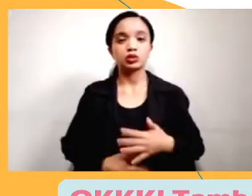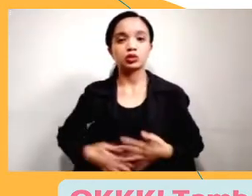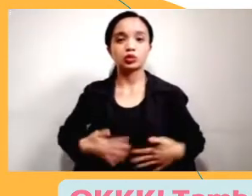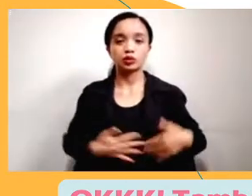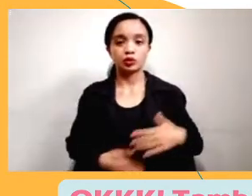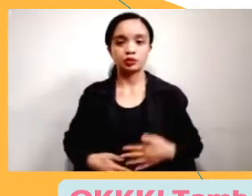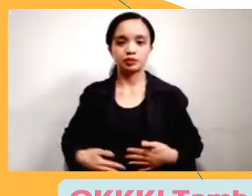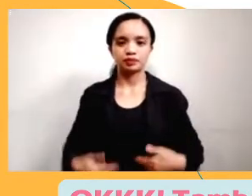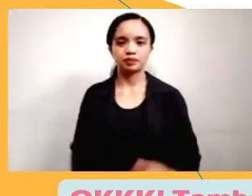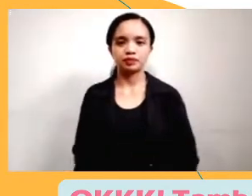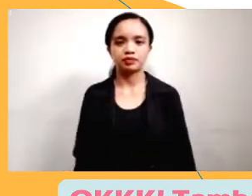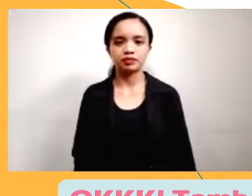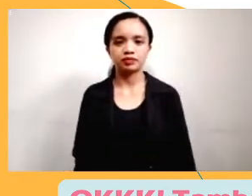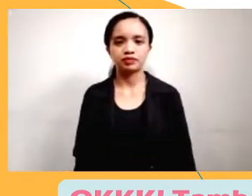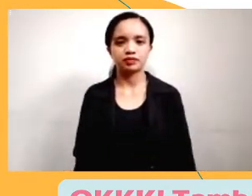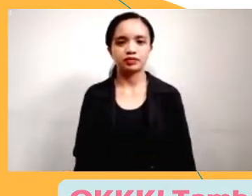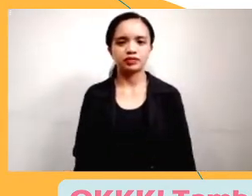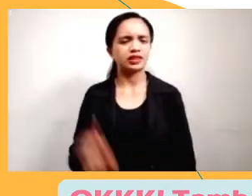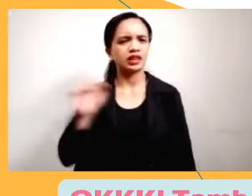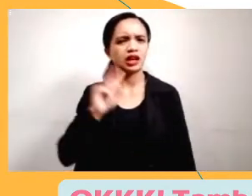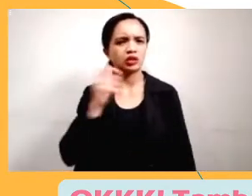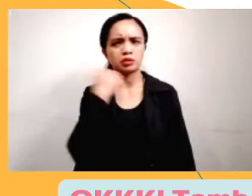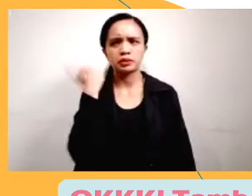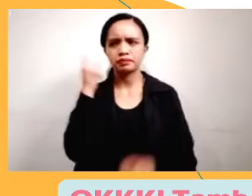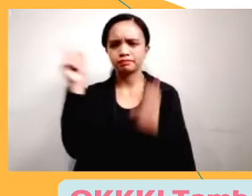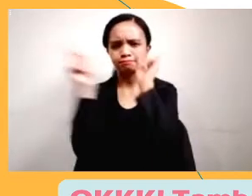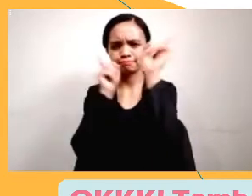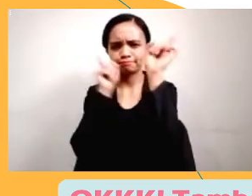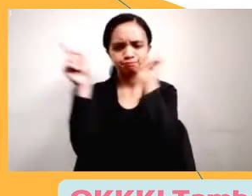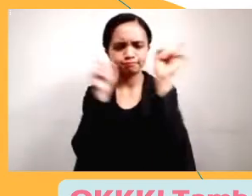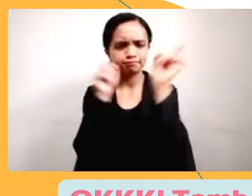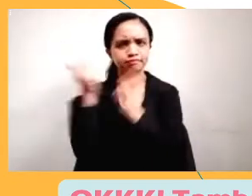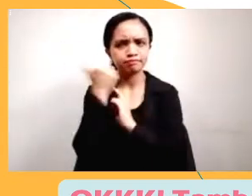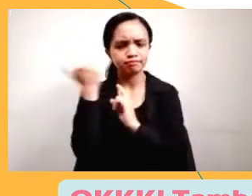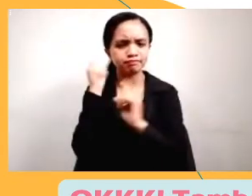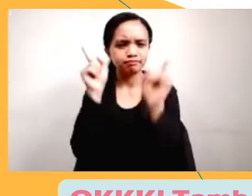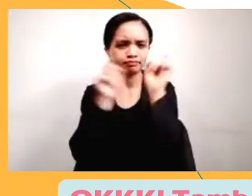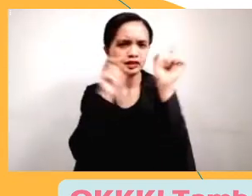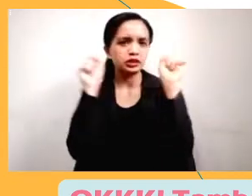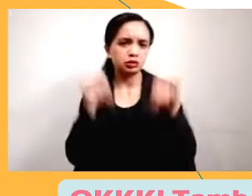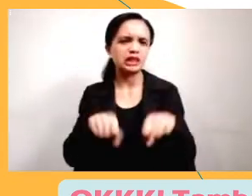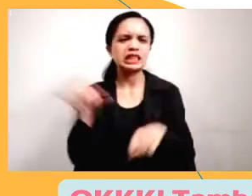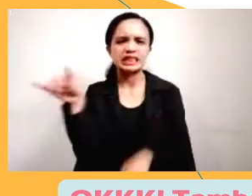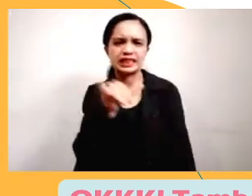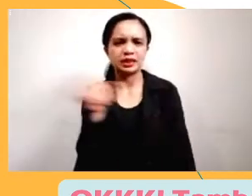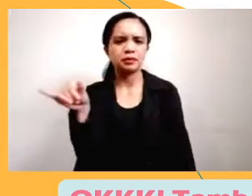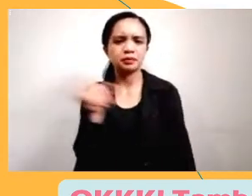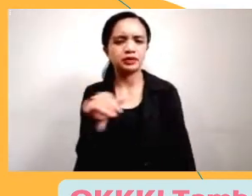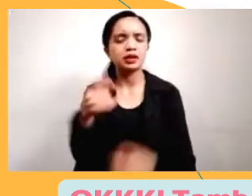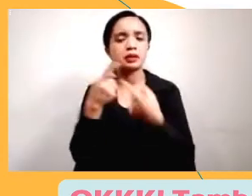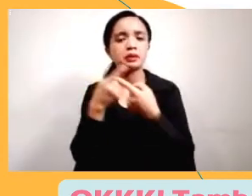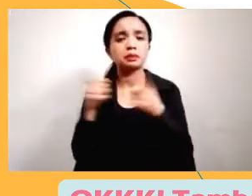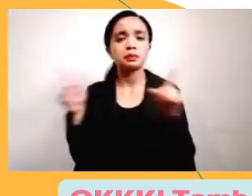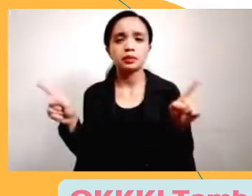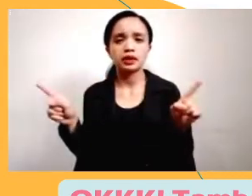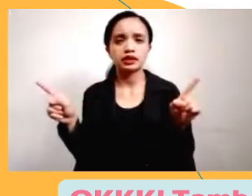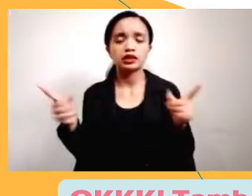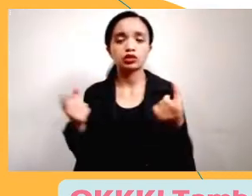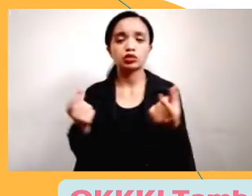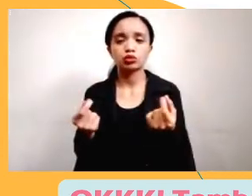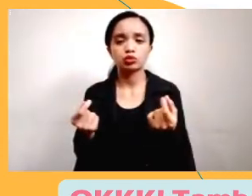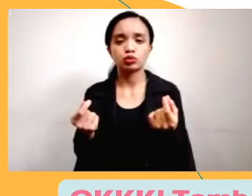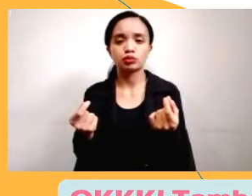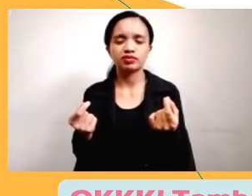no? Ha? Ano pa bang pwede? Pwedeng ganun pa din, pero gawin natin na